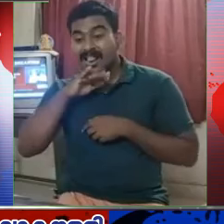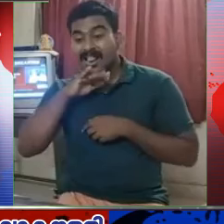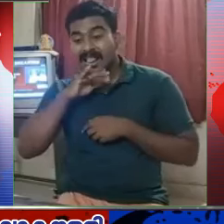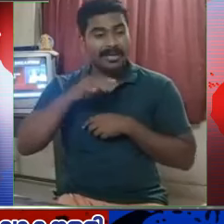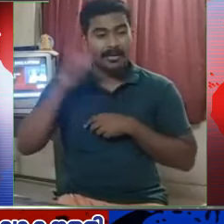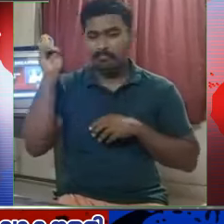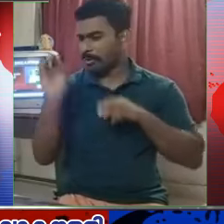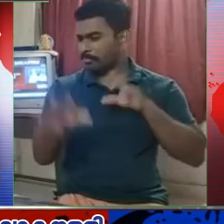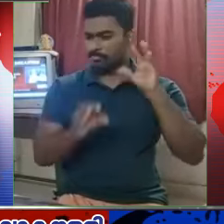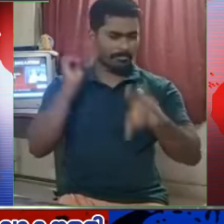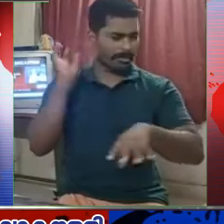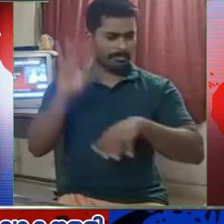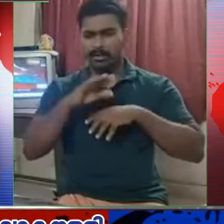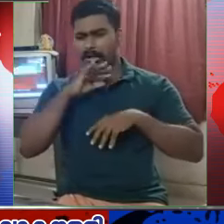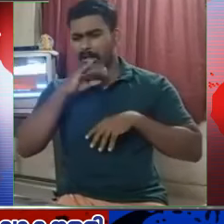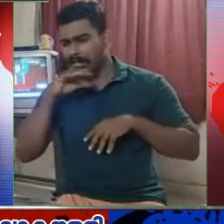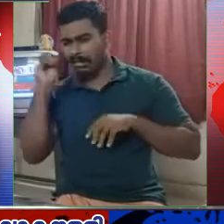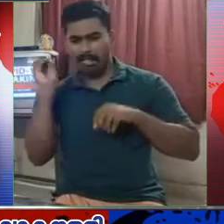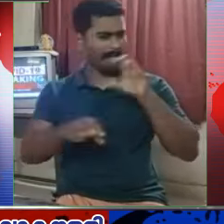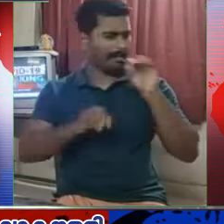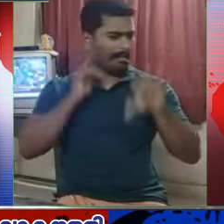KSRTC ബസ്സുകളിലുള്ള ഡ്രൈവർമാർ